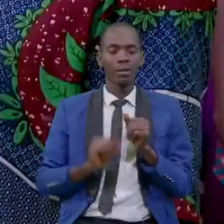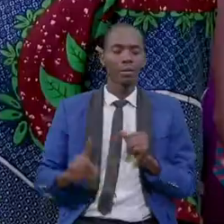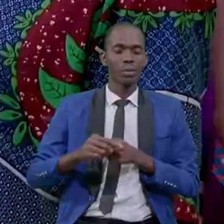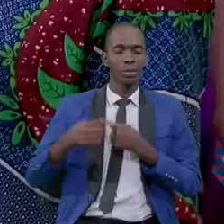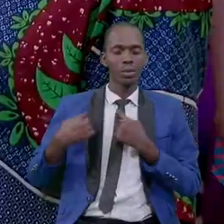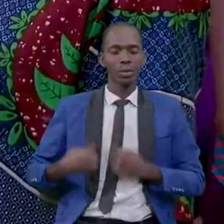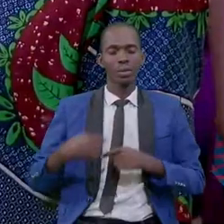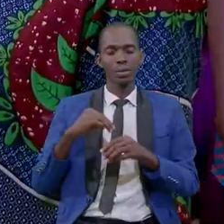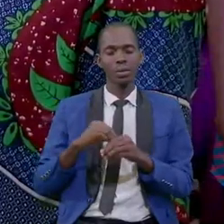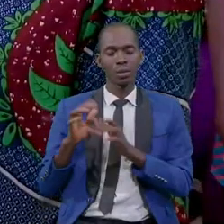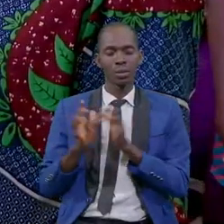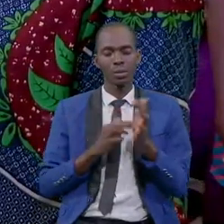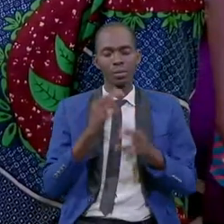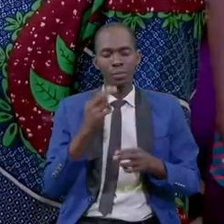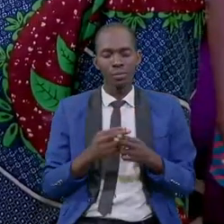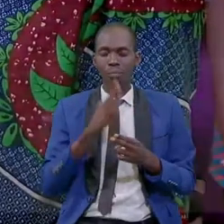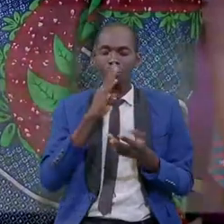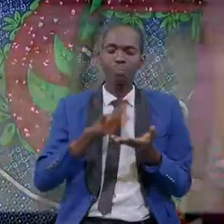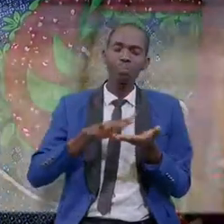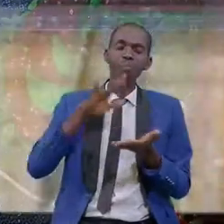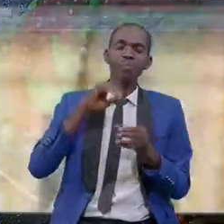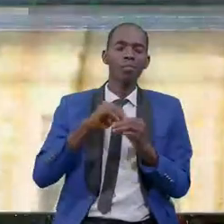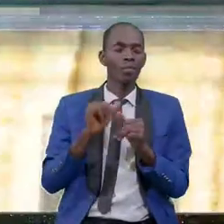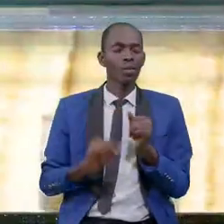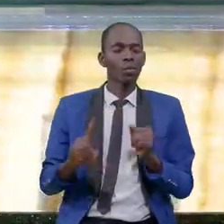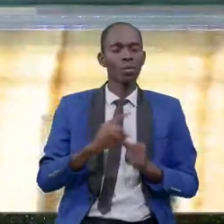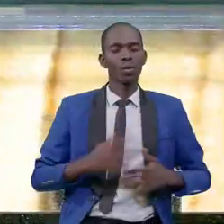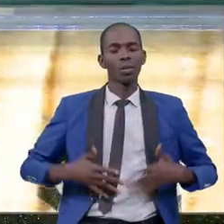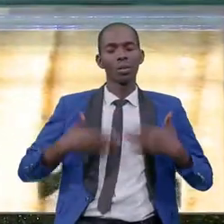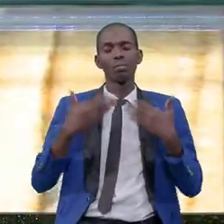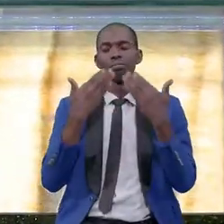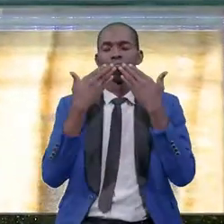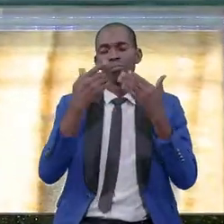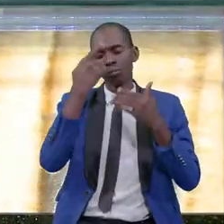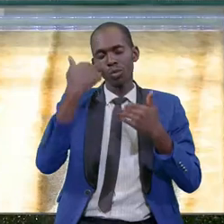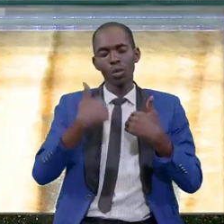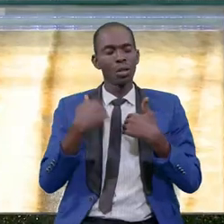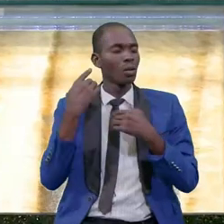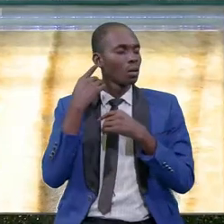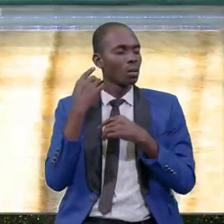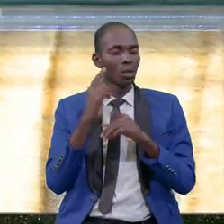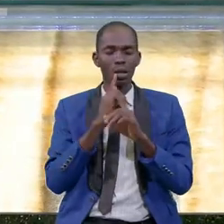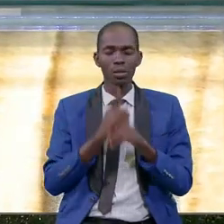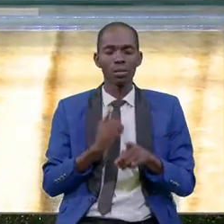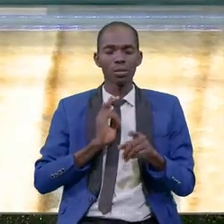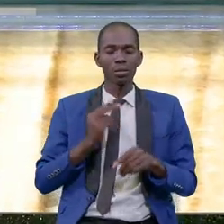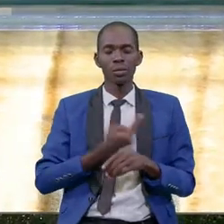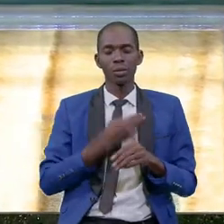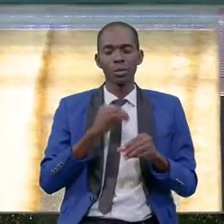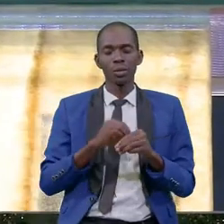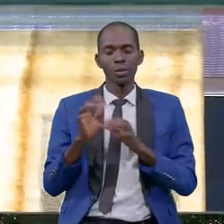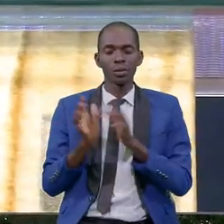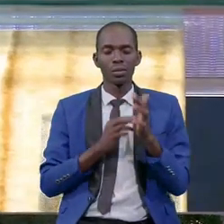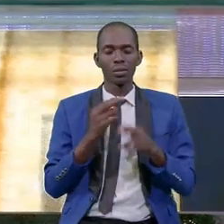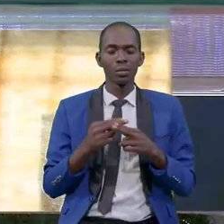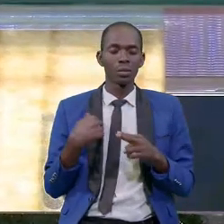feu au nom de Jésus. Sois glorifié dans chaque vie. Merci Seigneur parce que tu nous as exaucés. Au nom